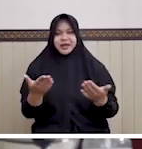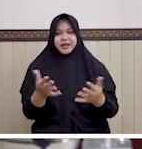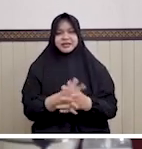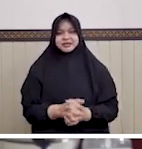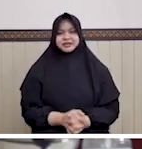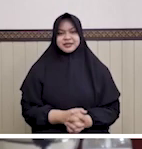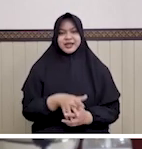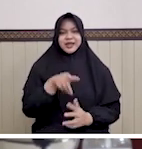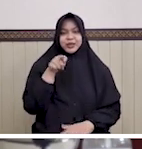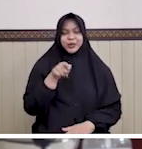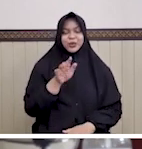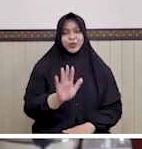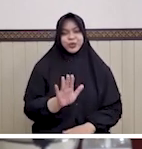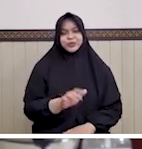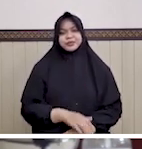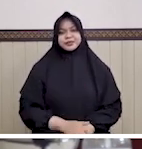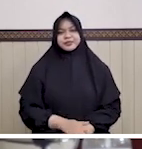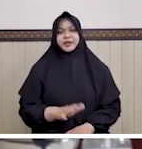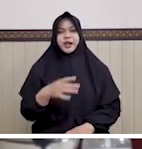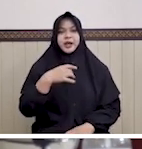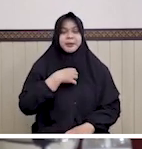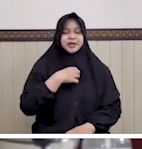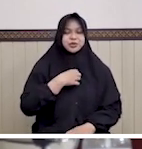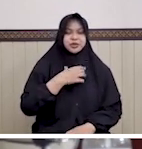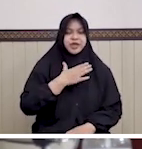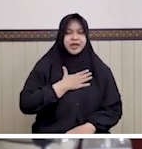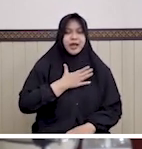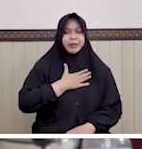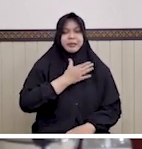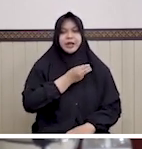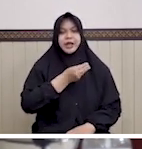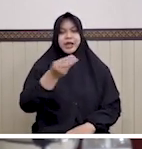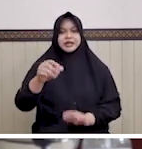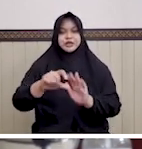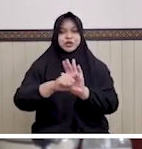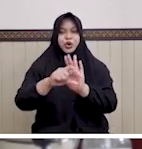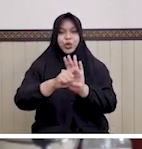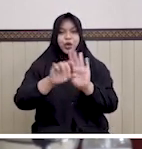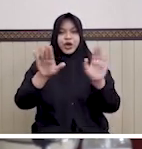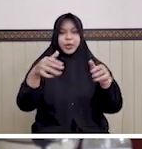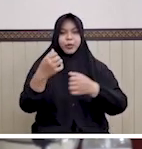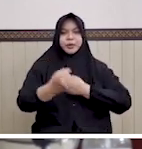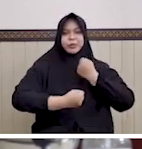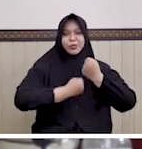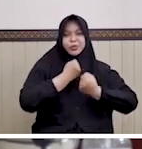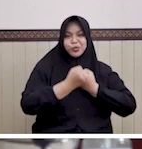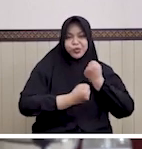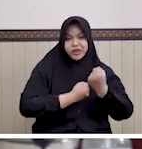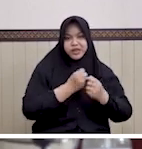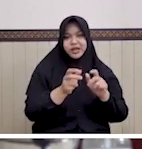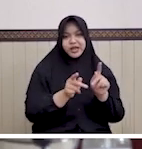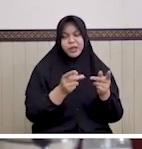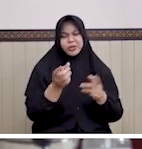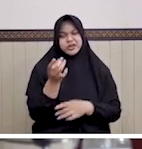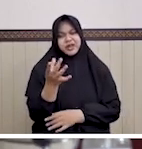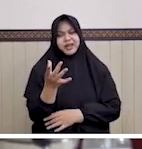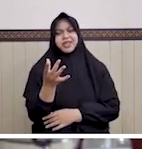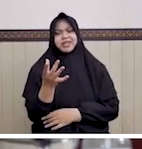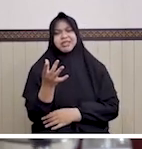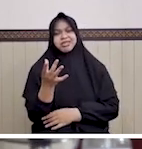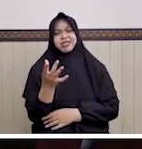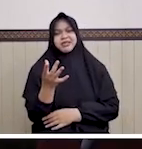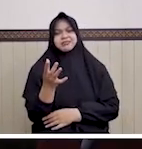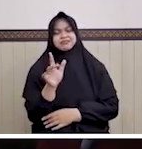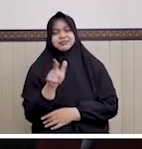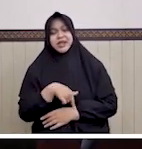ya itulah itulah maksud saya Berikanlah contoh atau berbuatlah walaupun secuil nasi nggak tahu